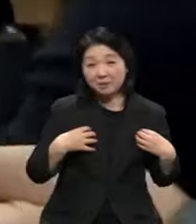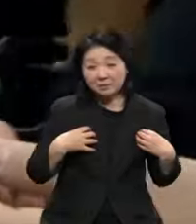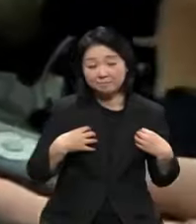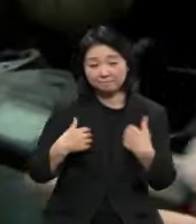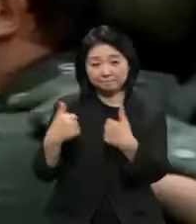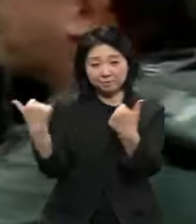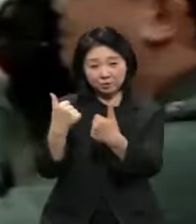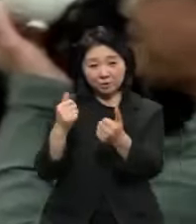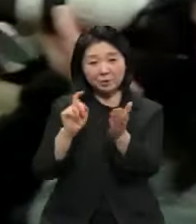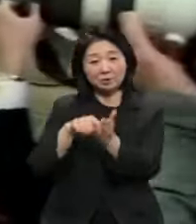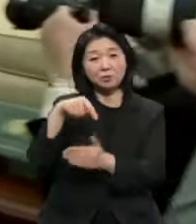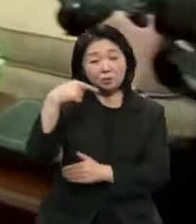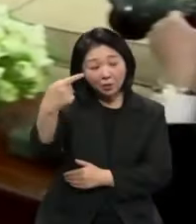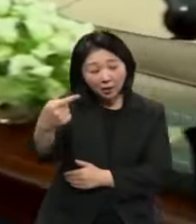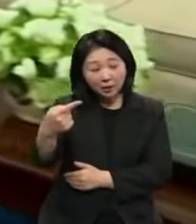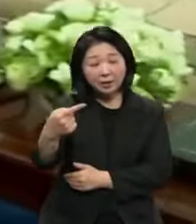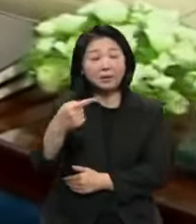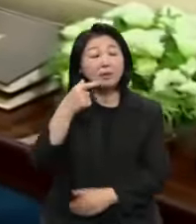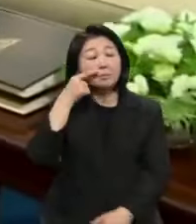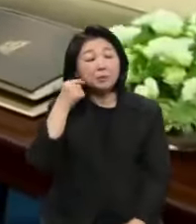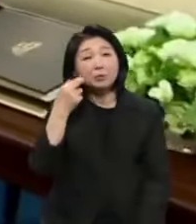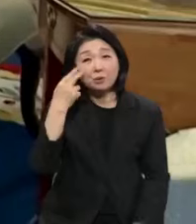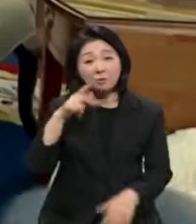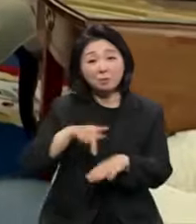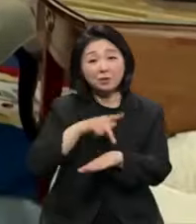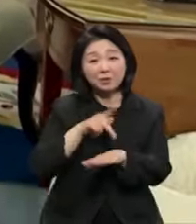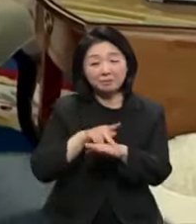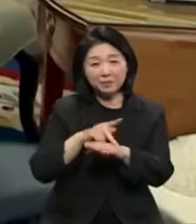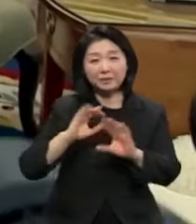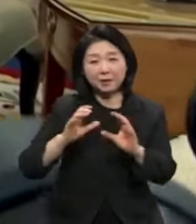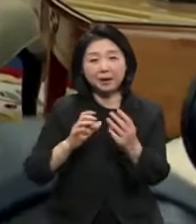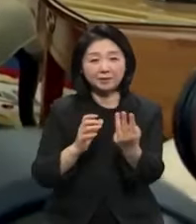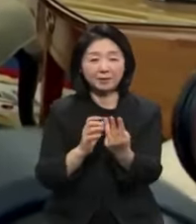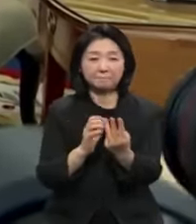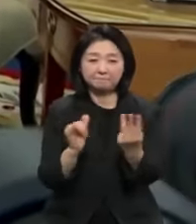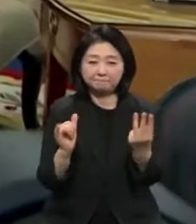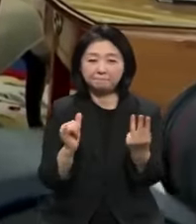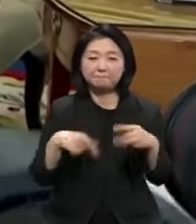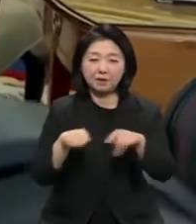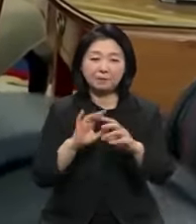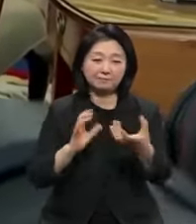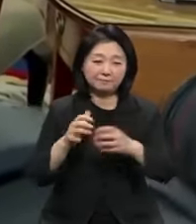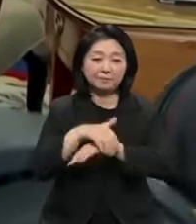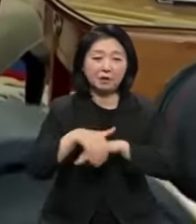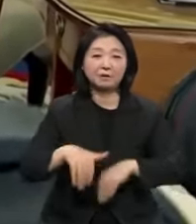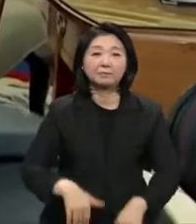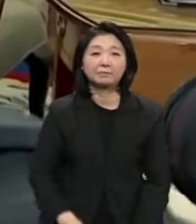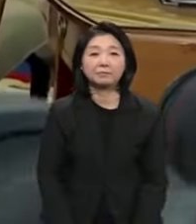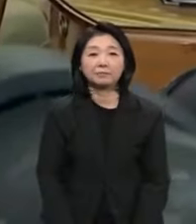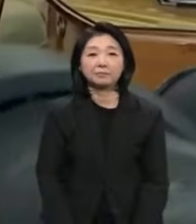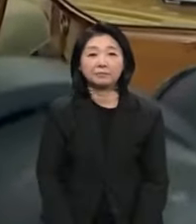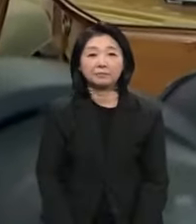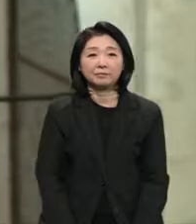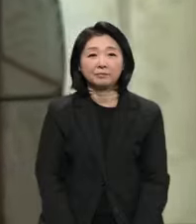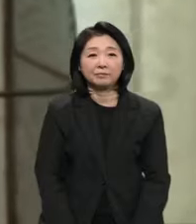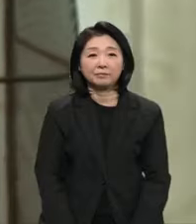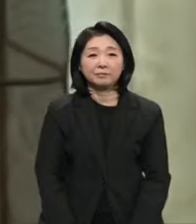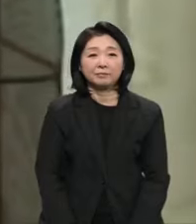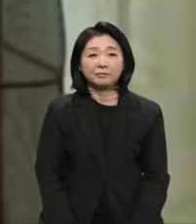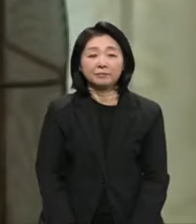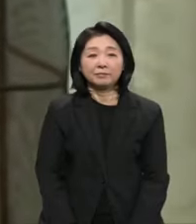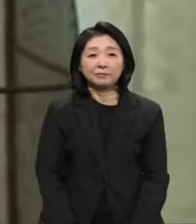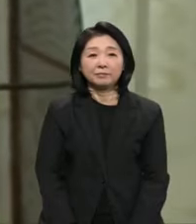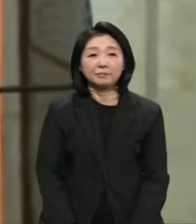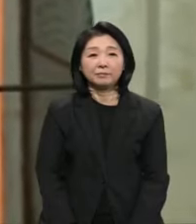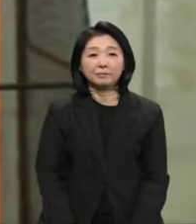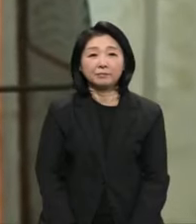뒤 다음 날 미국, 일본, 필리핀 3국 정상회담을 가질 예정입니다. 워싱턴에서 JTBC